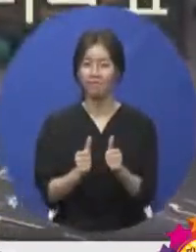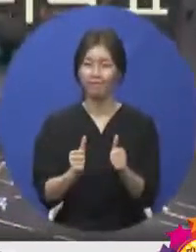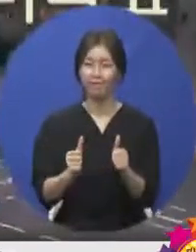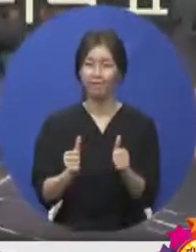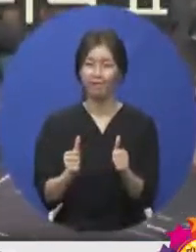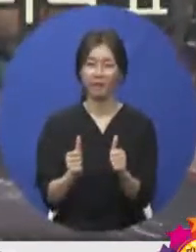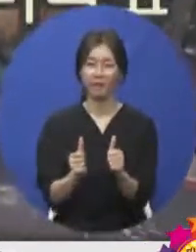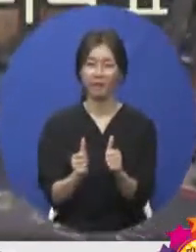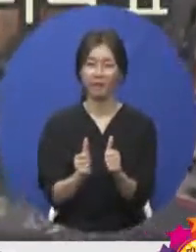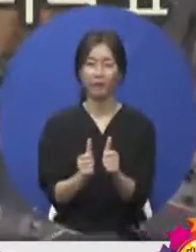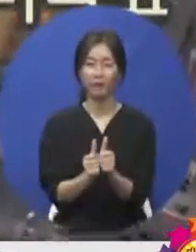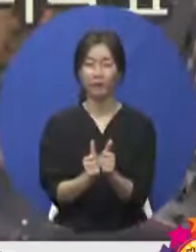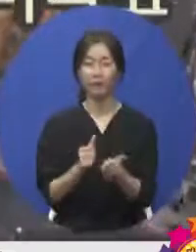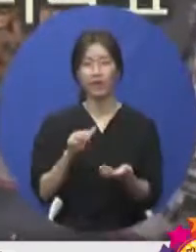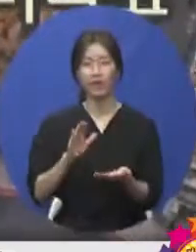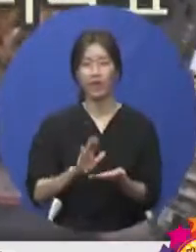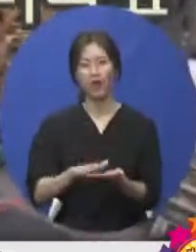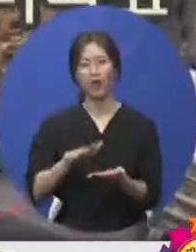하나의